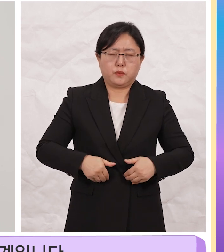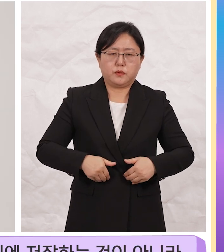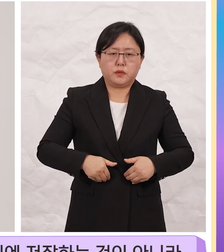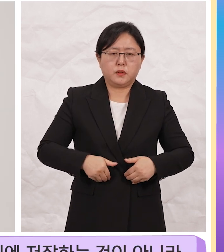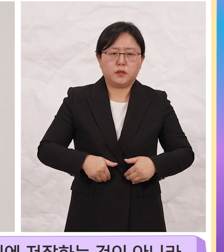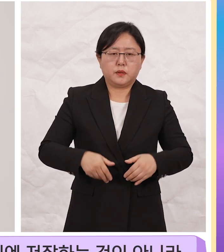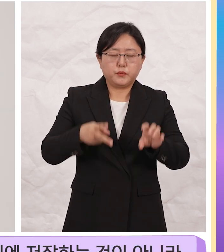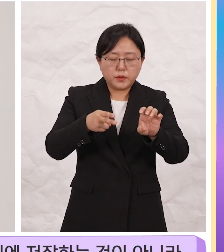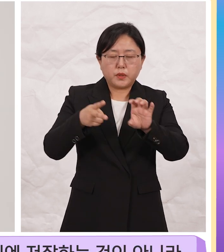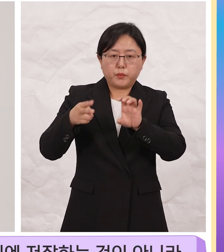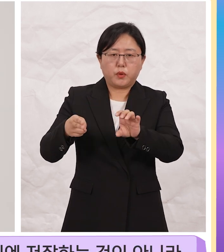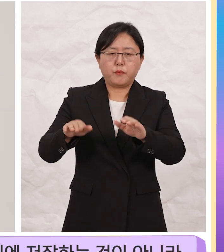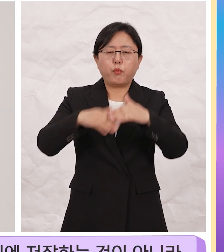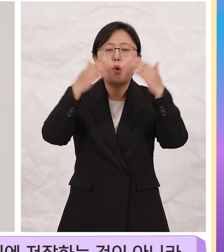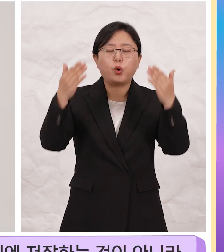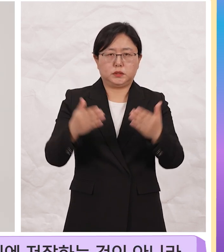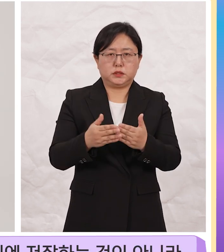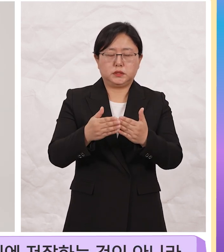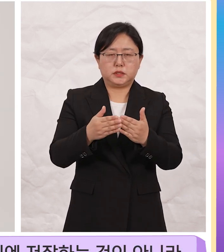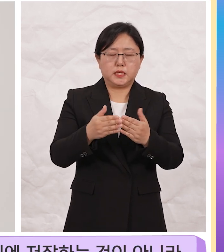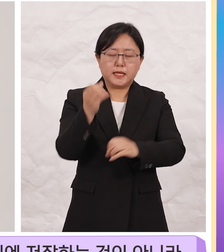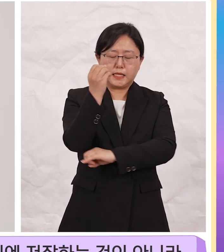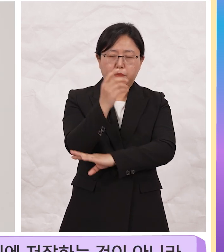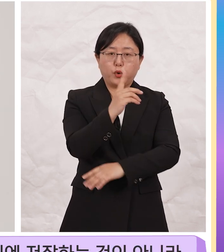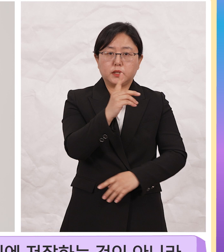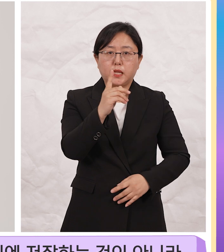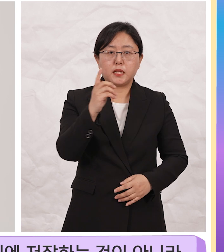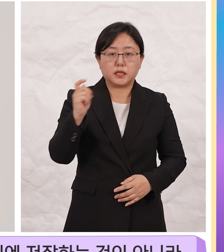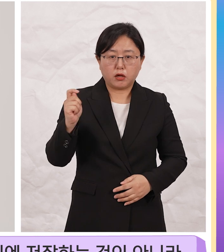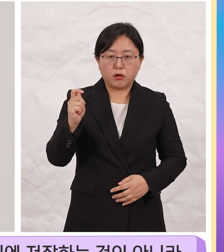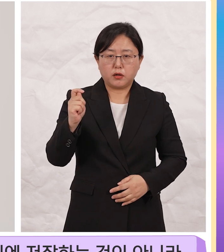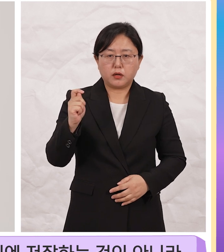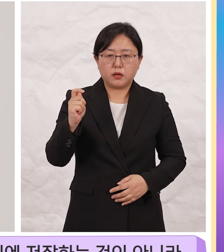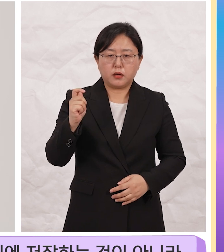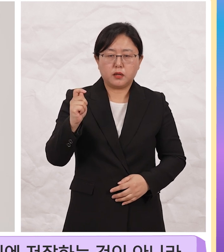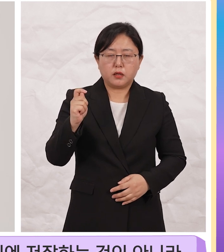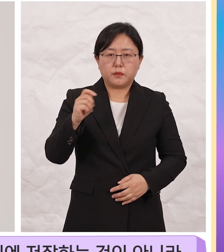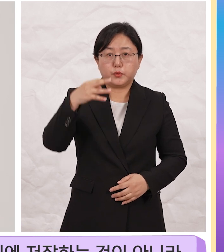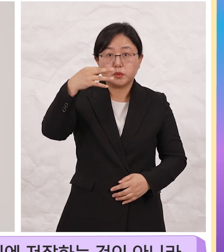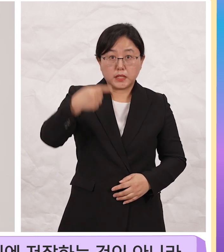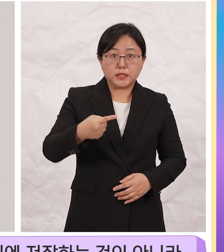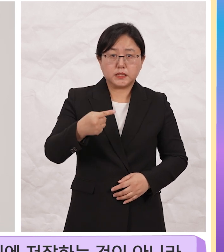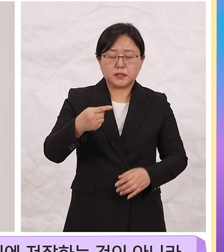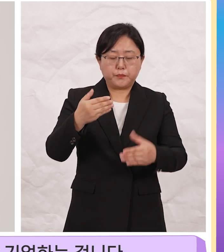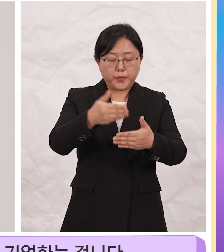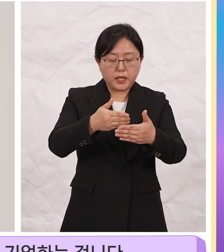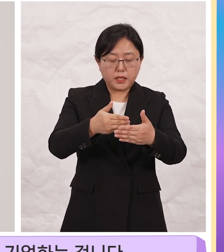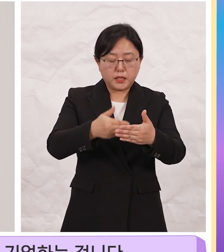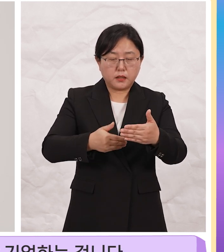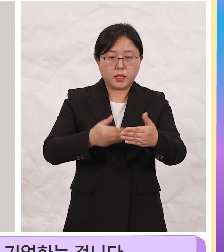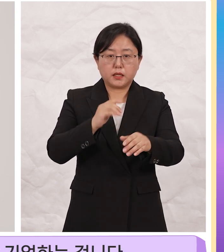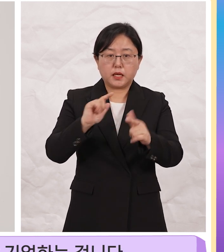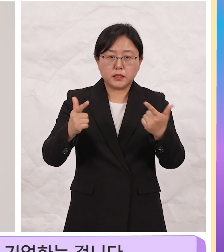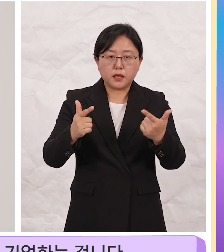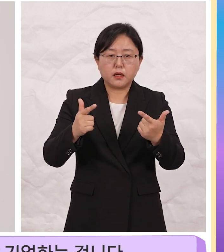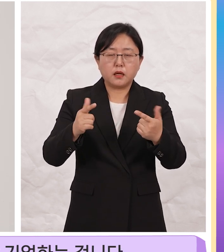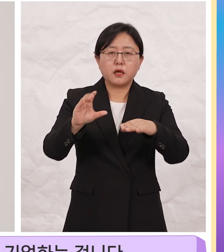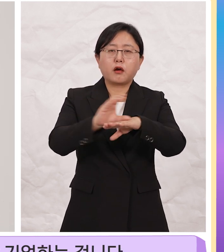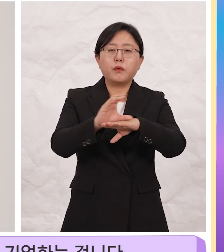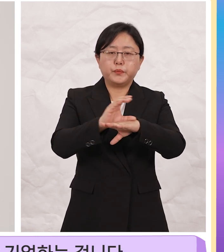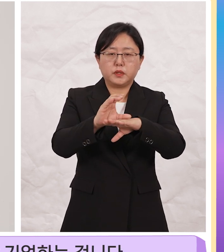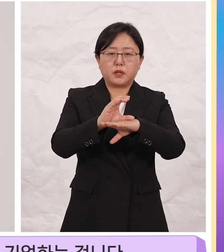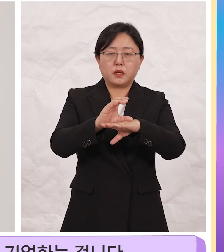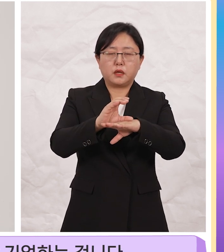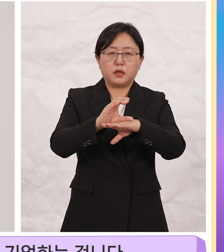단계죠. 프리미어 프로는 모든 소스 파일을 프로젝트 파일에 저장하는 게 아니라 컴퓨터 폴더에